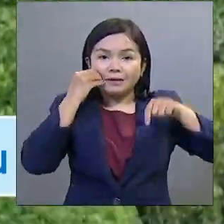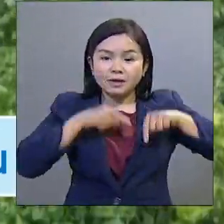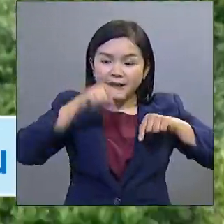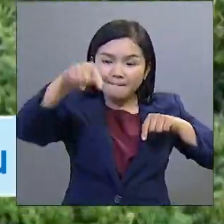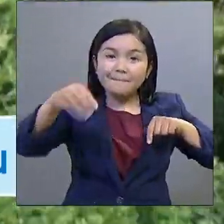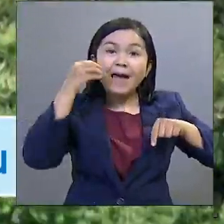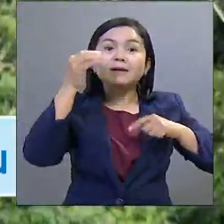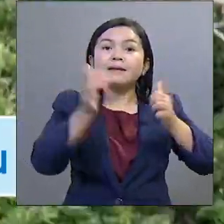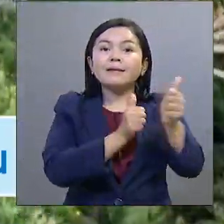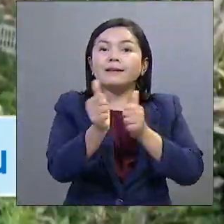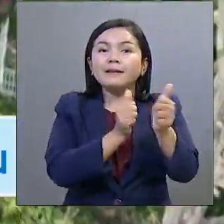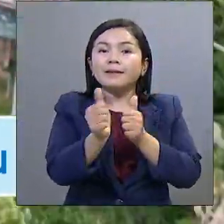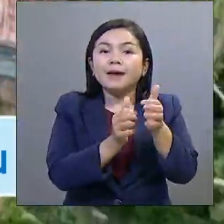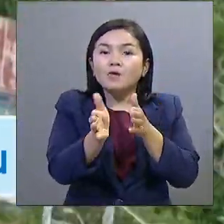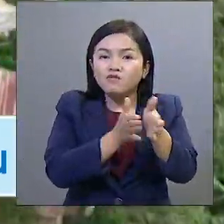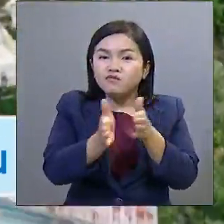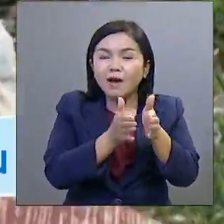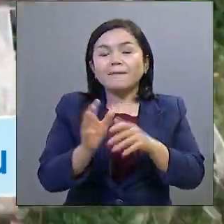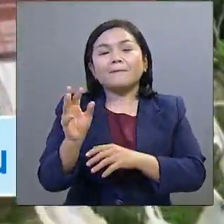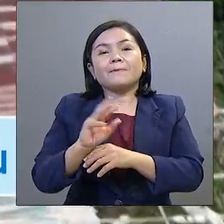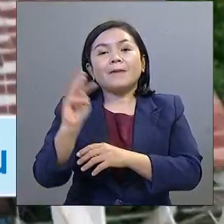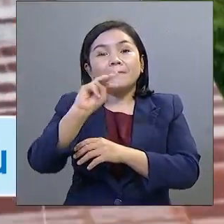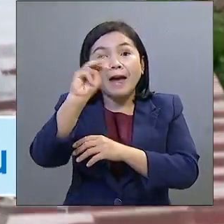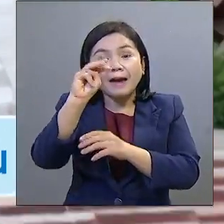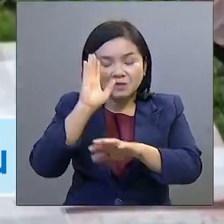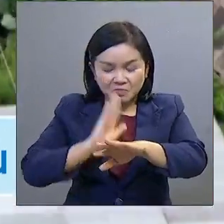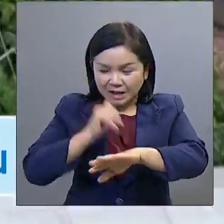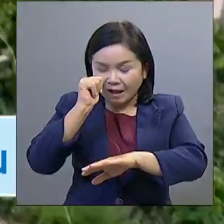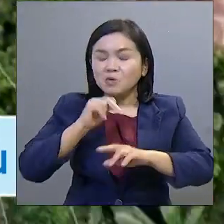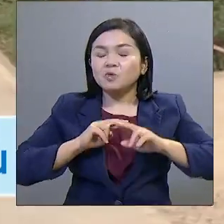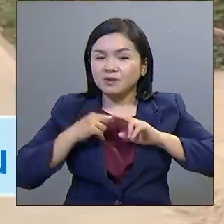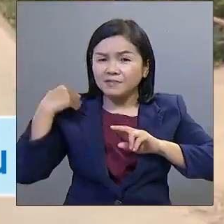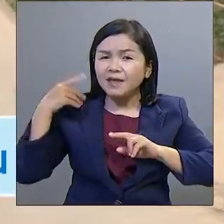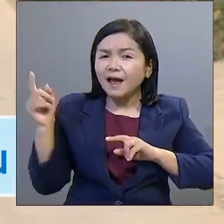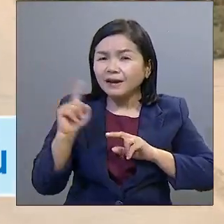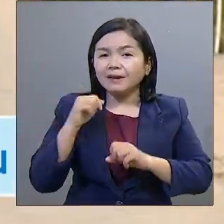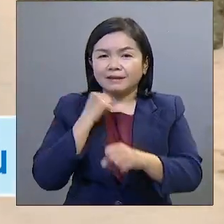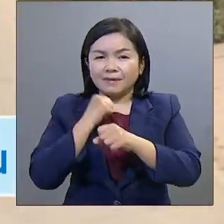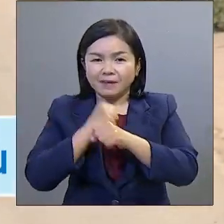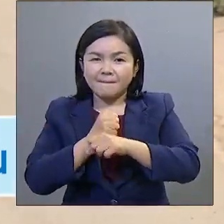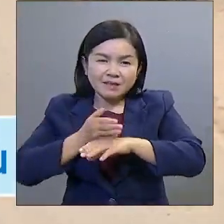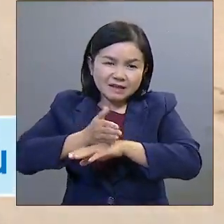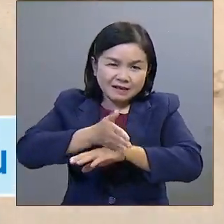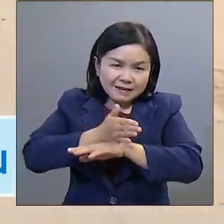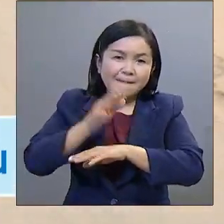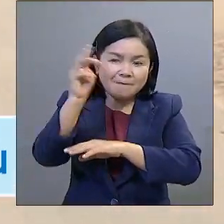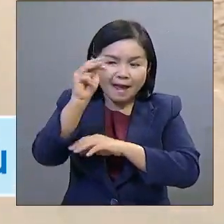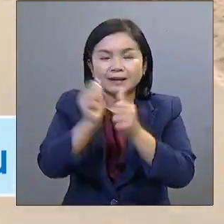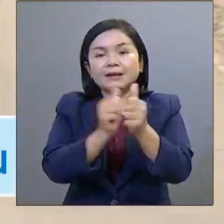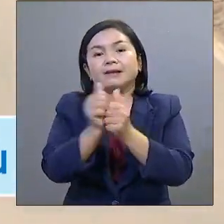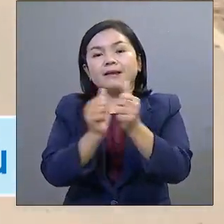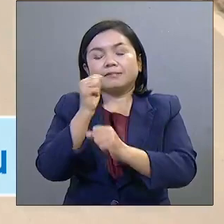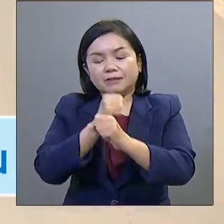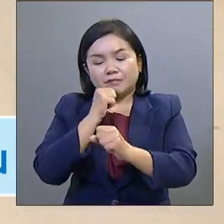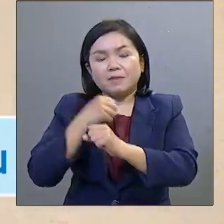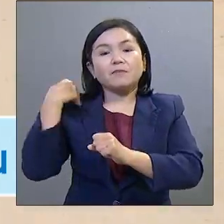ข้าแข่งขันหรือนักแข่งรถล้อเลื่อนไม้จะต้องอาศัยความชำนาญเป็นอย่างมากครับตั้งแต่การผลิตรถล้อเลื่อนไม้สำหรับการแข่งขันที่จะ